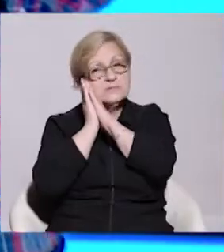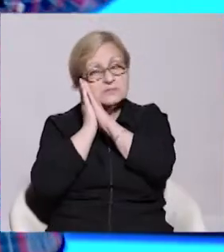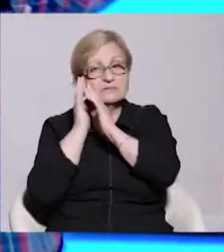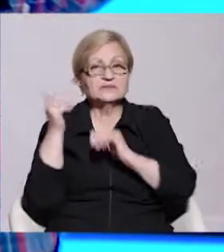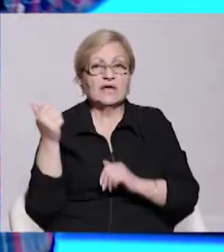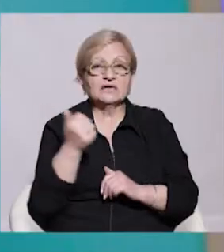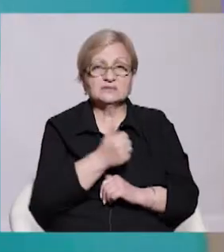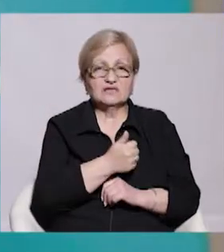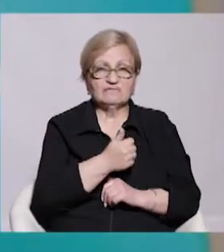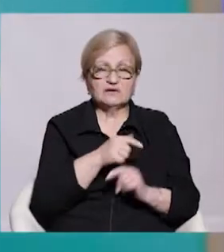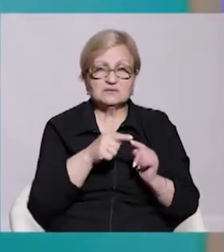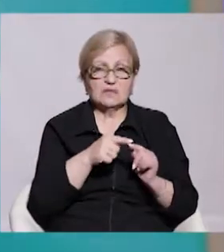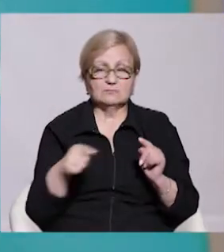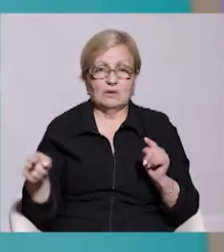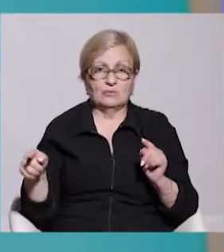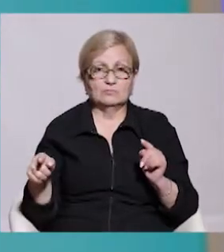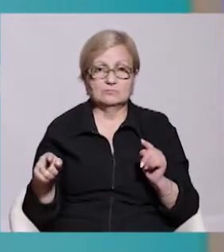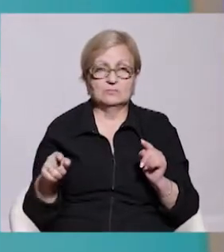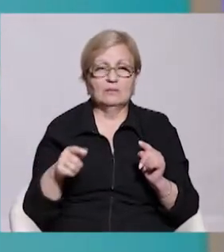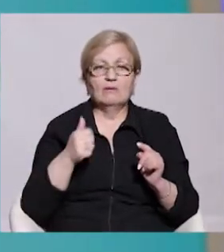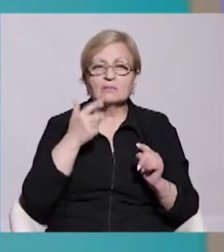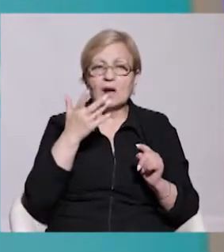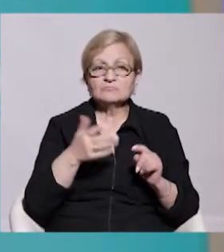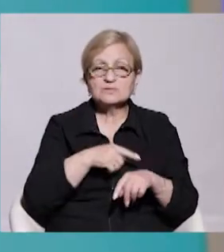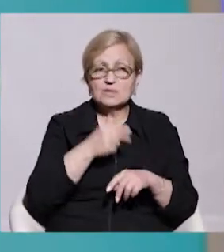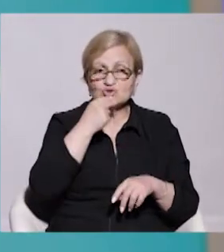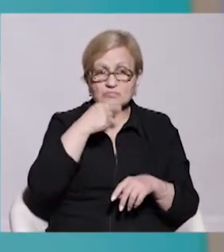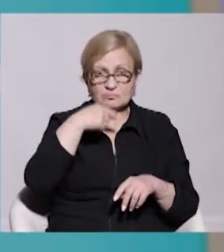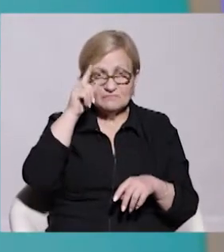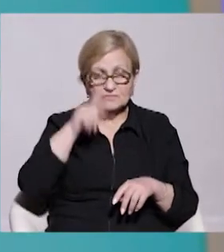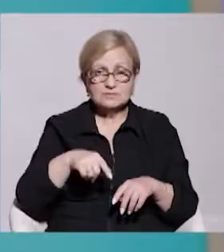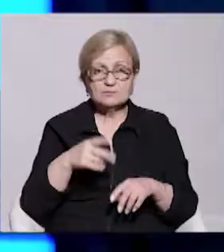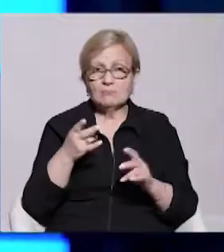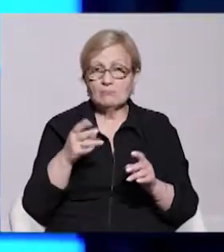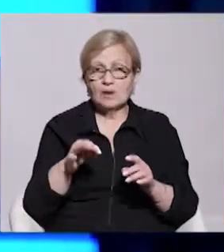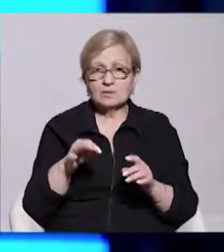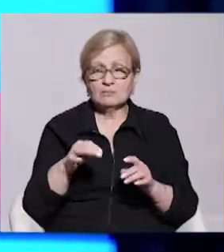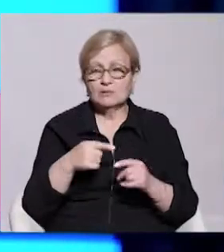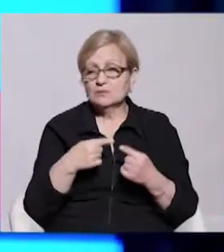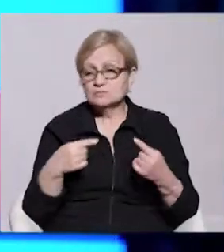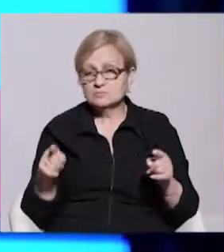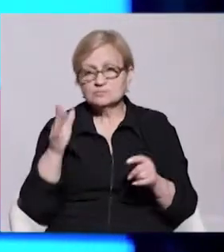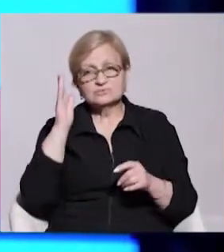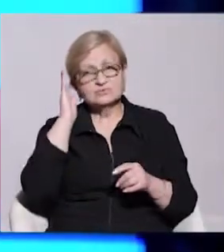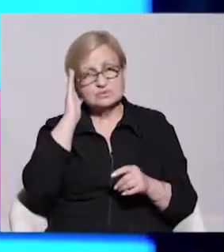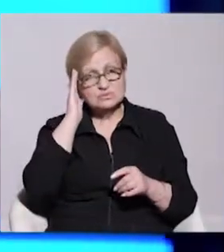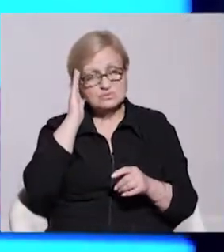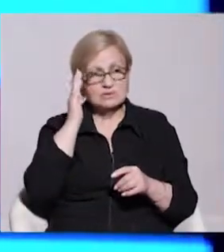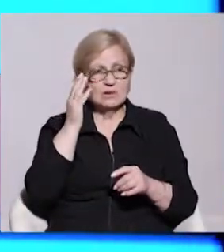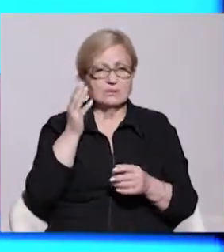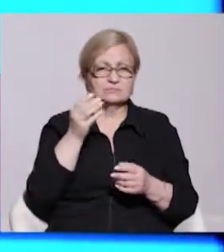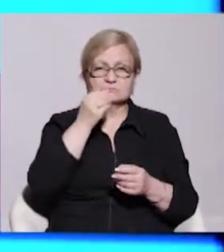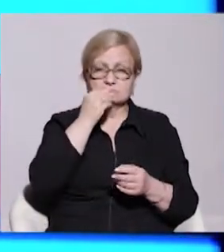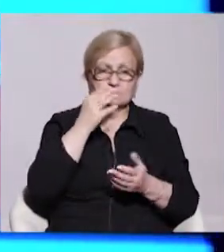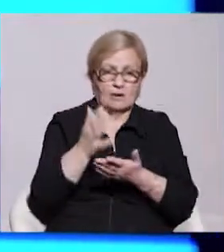განმავლობაში? რამდენი საათი ჭამს ვიცი, მაგრამ დანარჩენი დრო რას აკეთებს? ძინავს ალბათ, აგროვებს